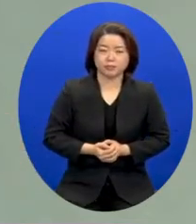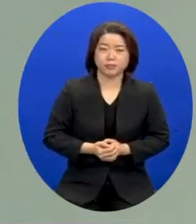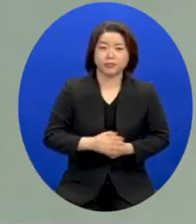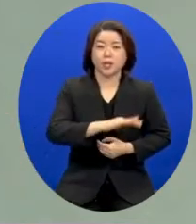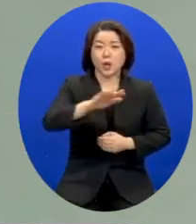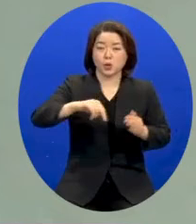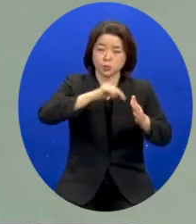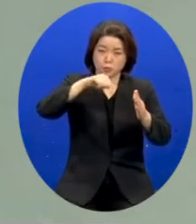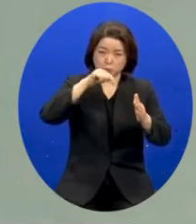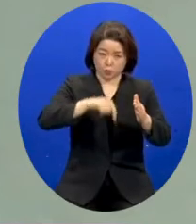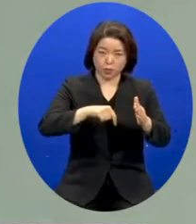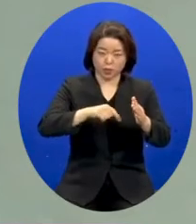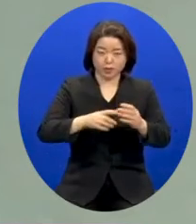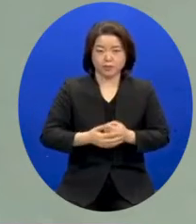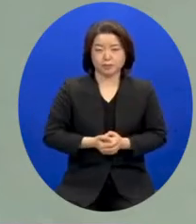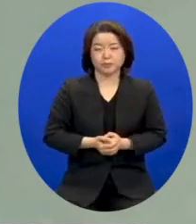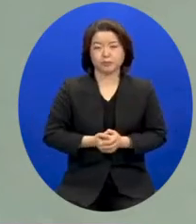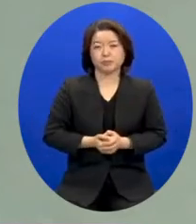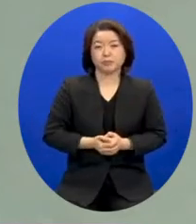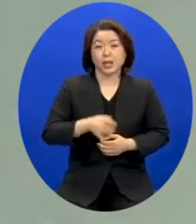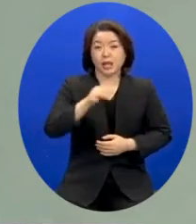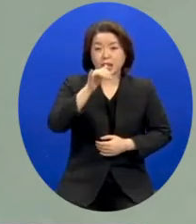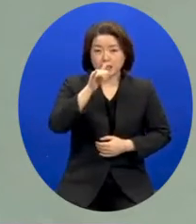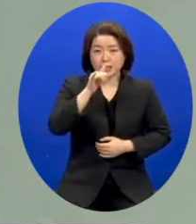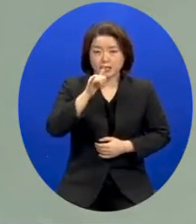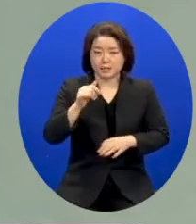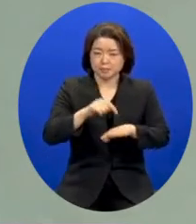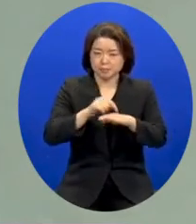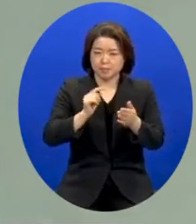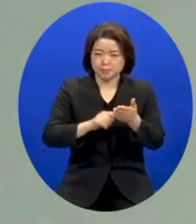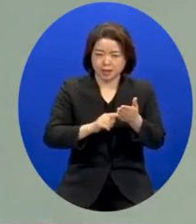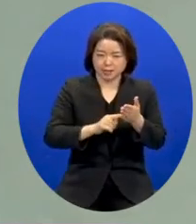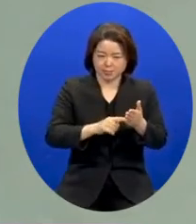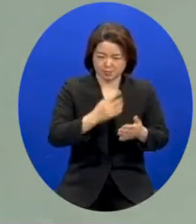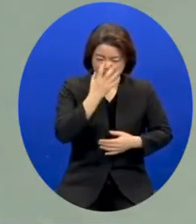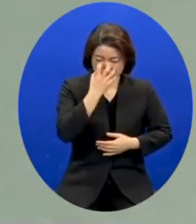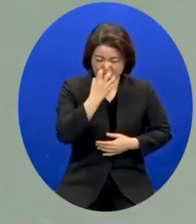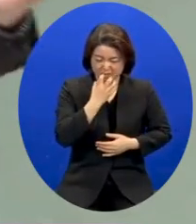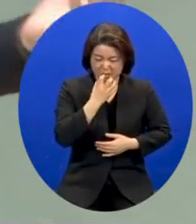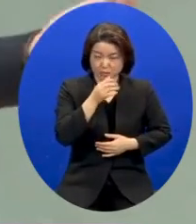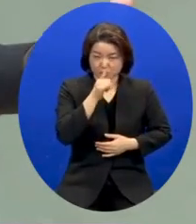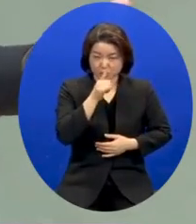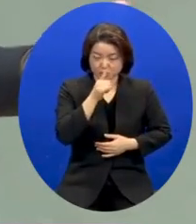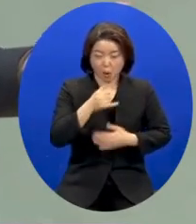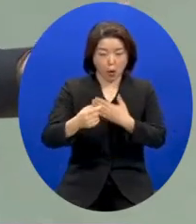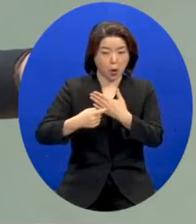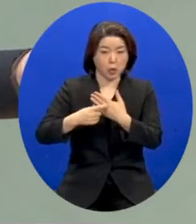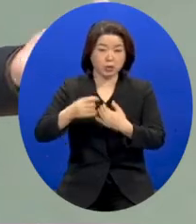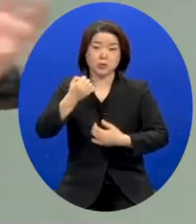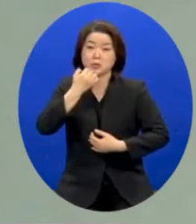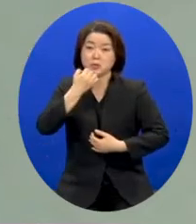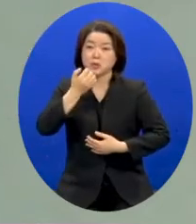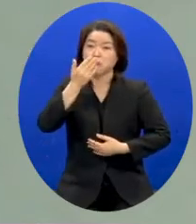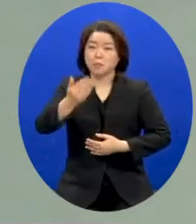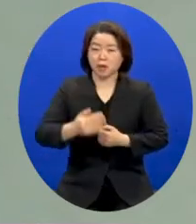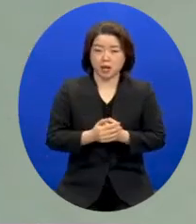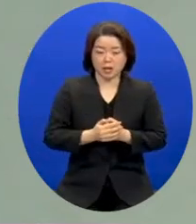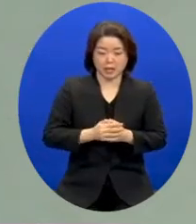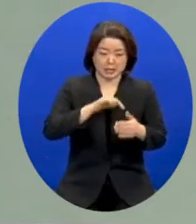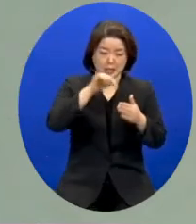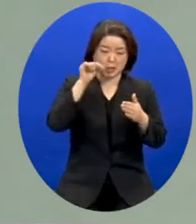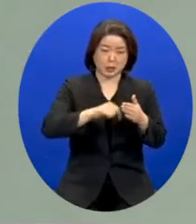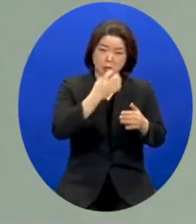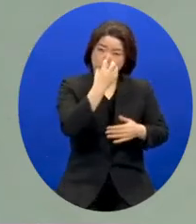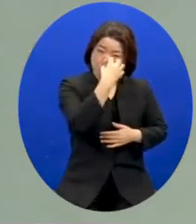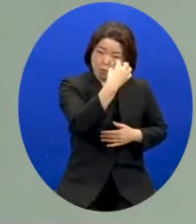우리 속에 있는 마음은 찡그리고 있으면서 겉은 웃을 수 있어요. 속은